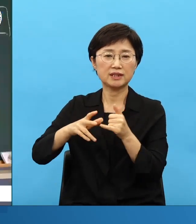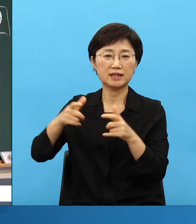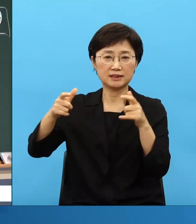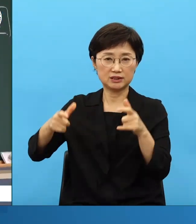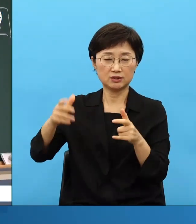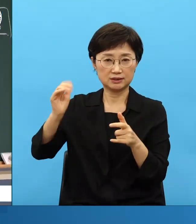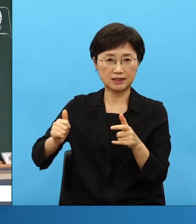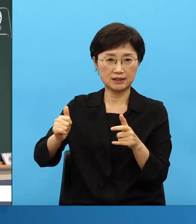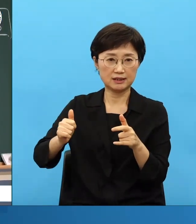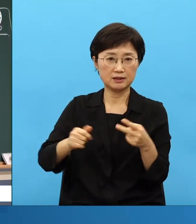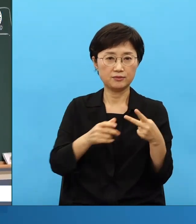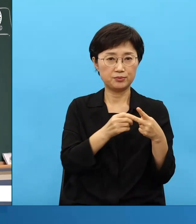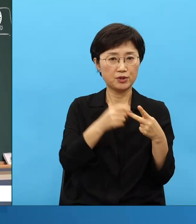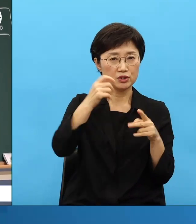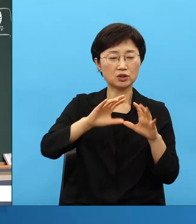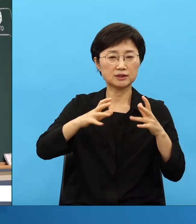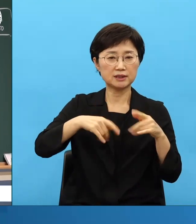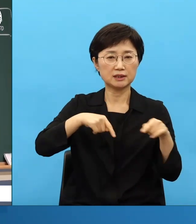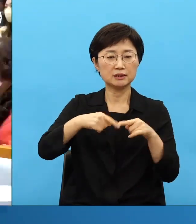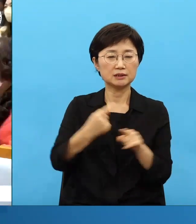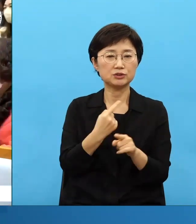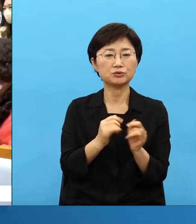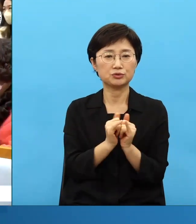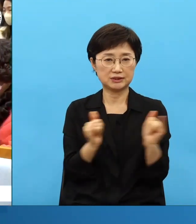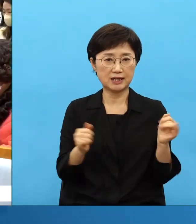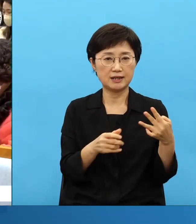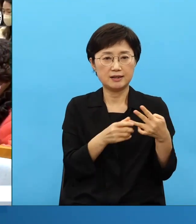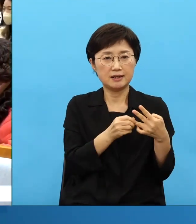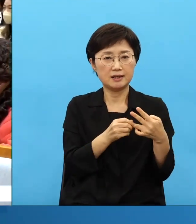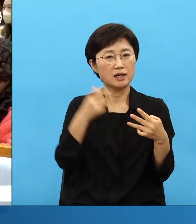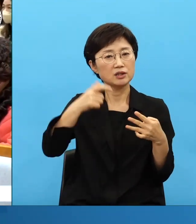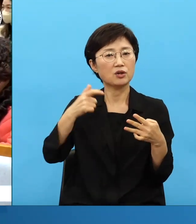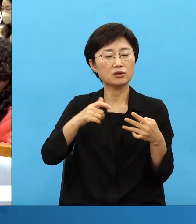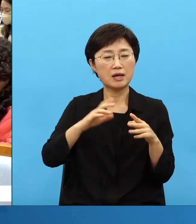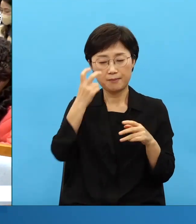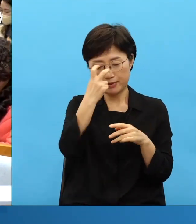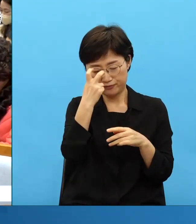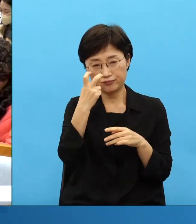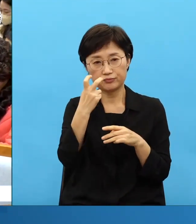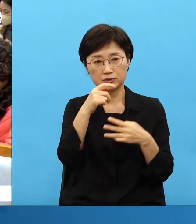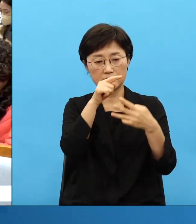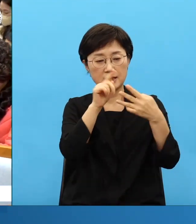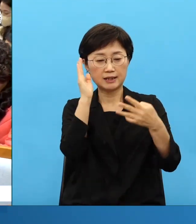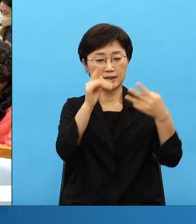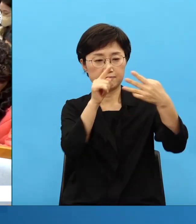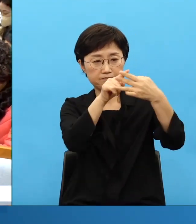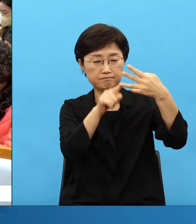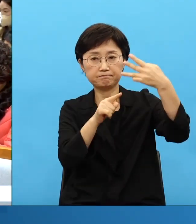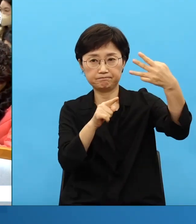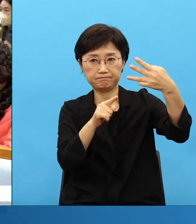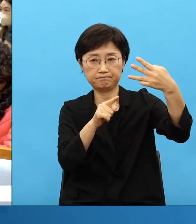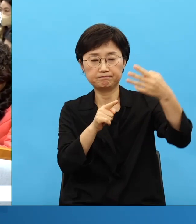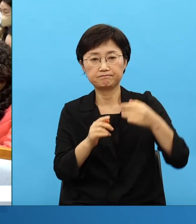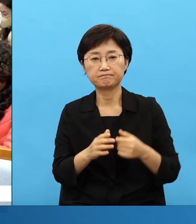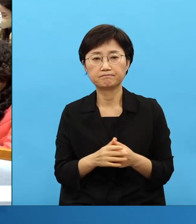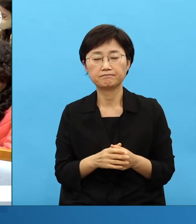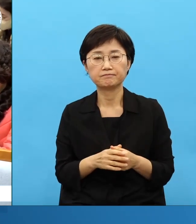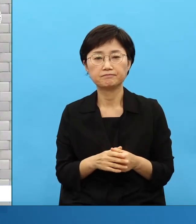지역사령관, 2강 영적 세계의 치유자, 3강 영적 세계의 파수꾼 등 4강의 메시지가